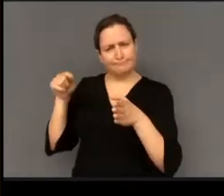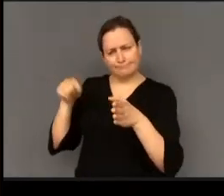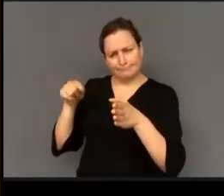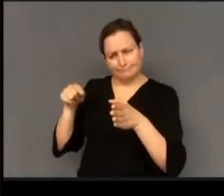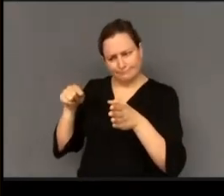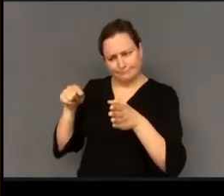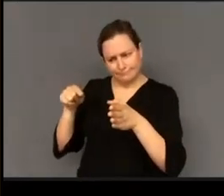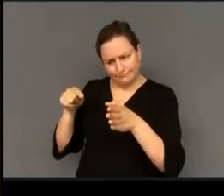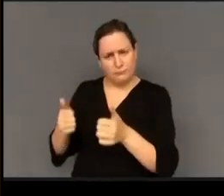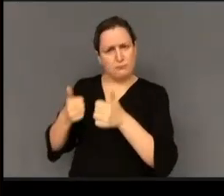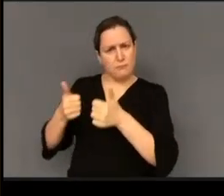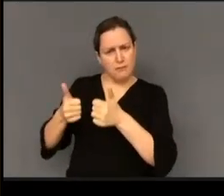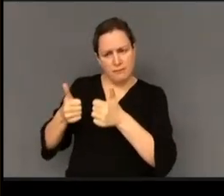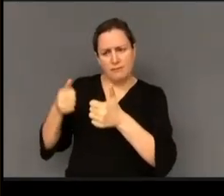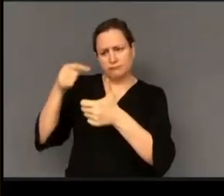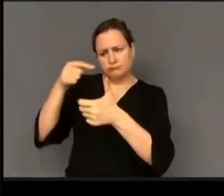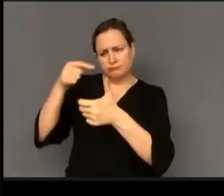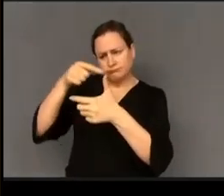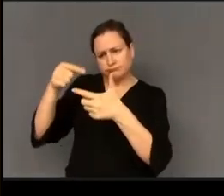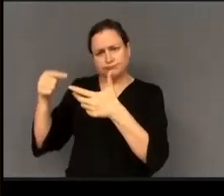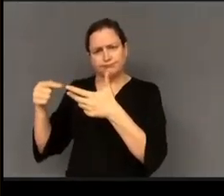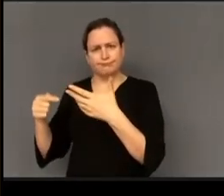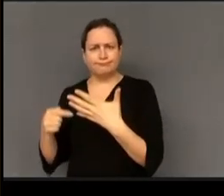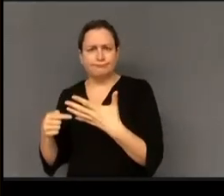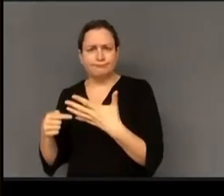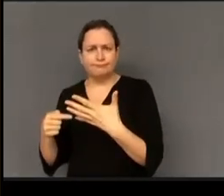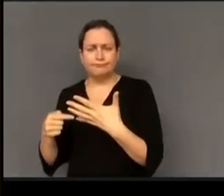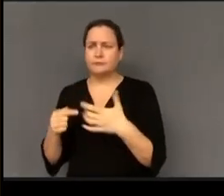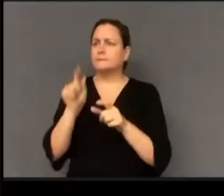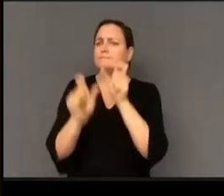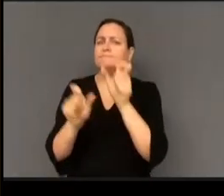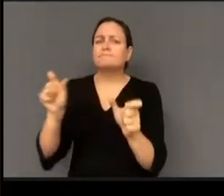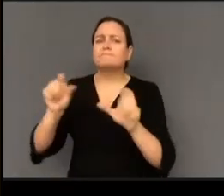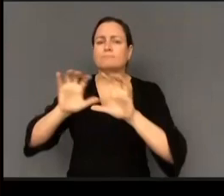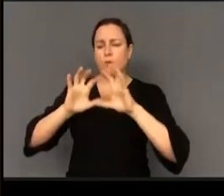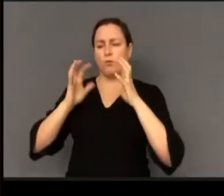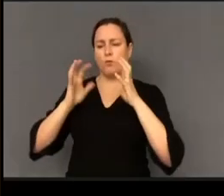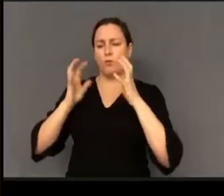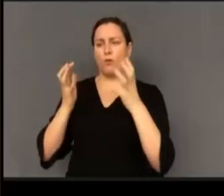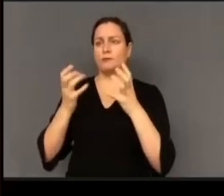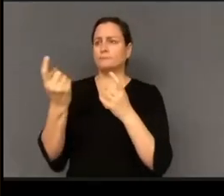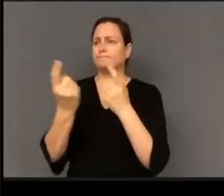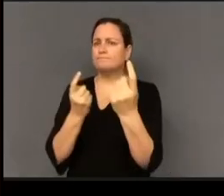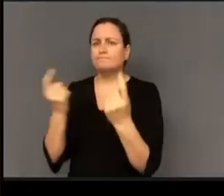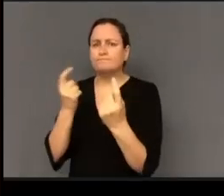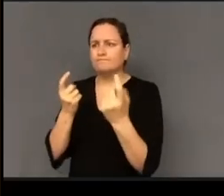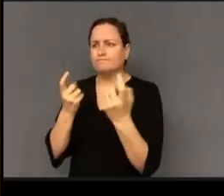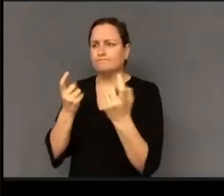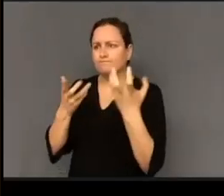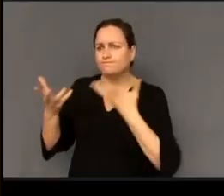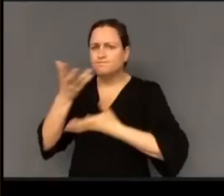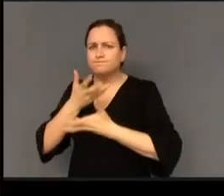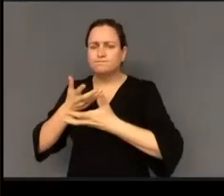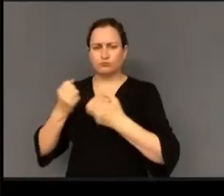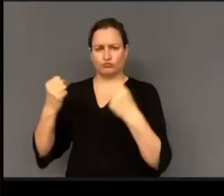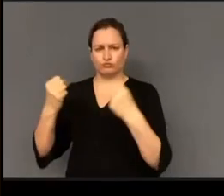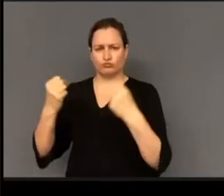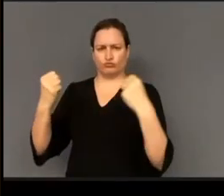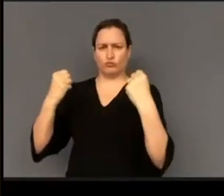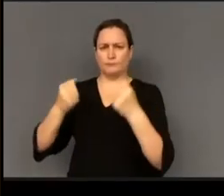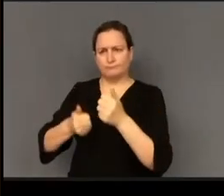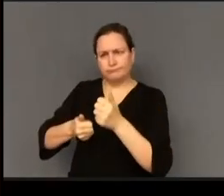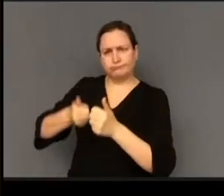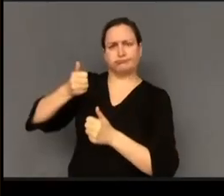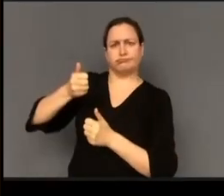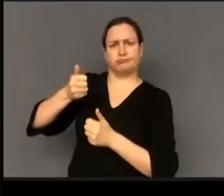より英を結集することでえリスクを提言しつつインターネット